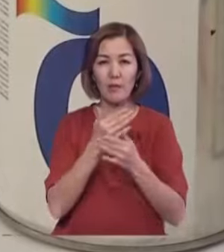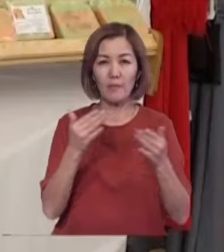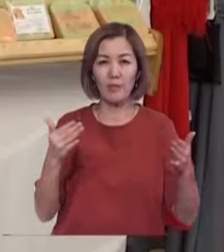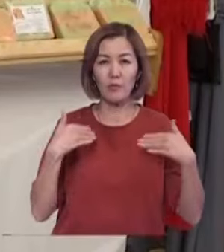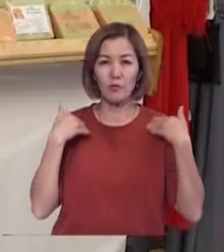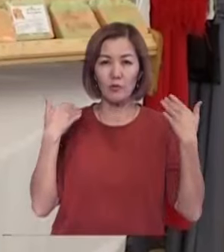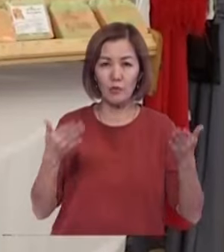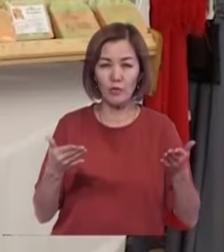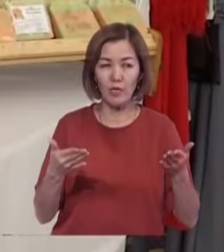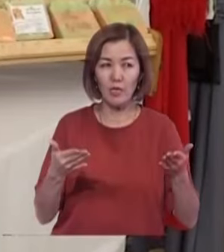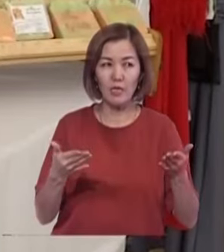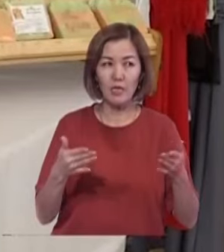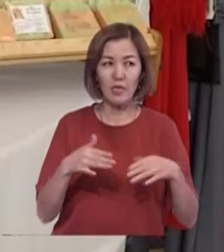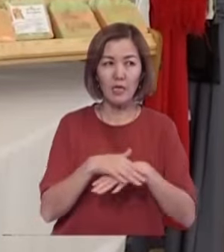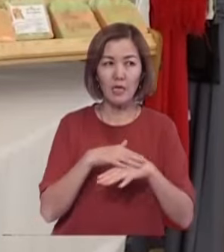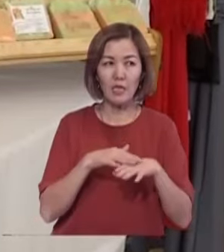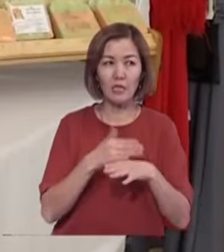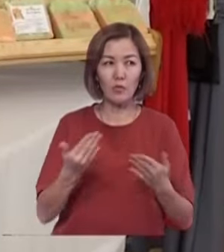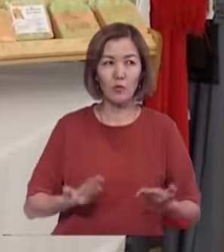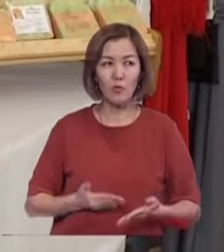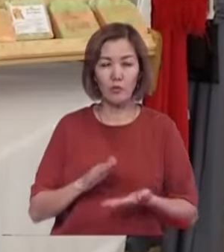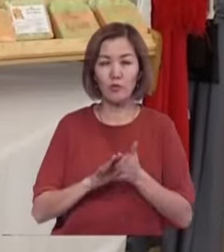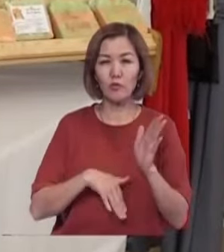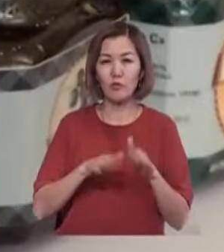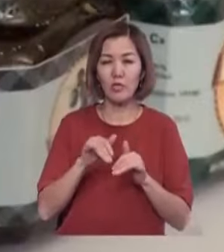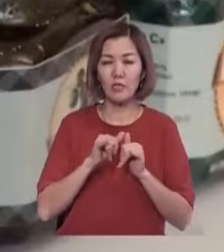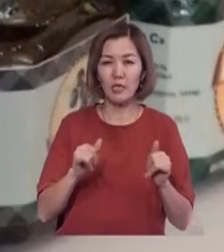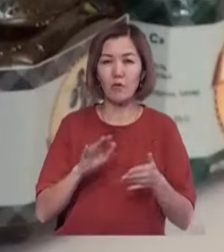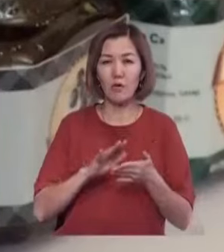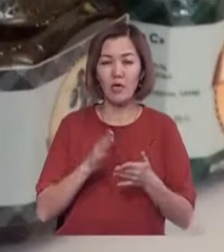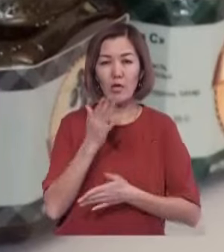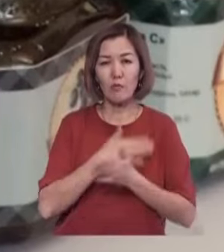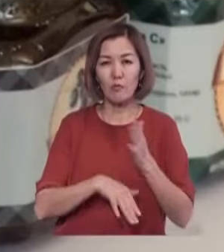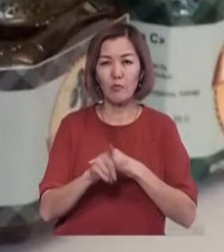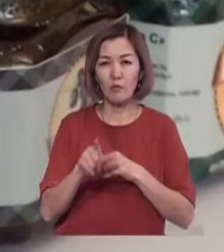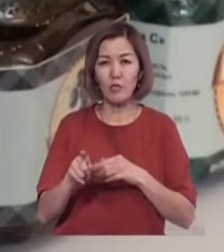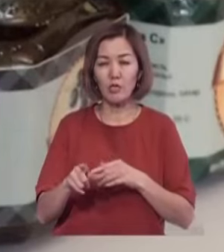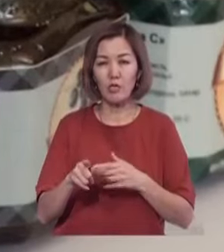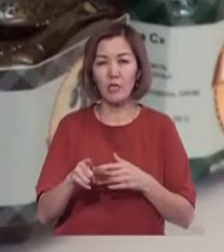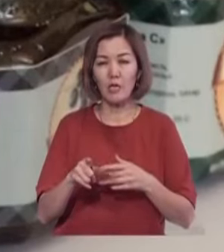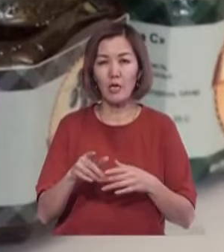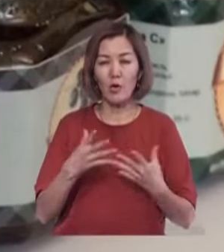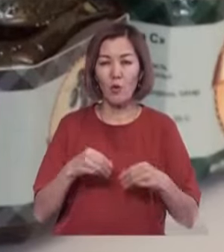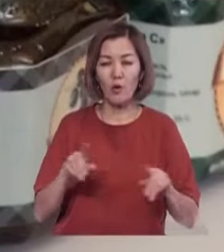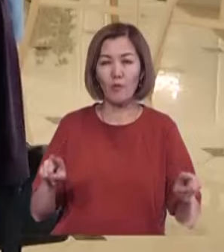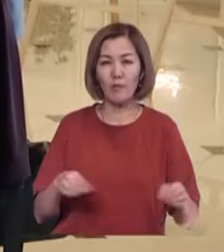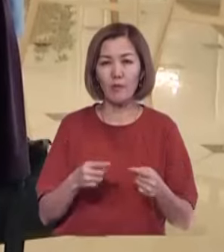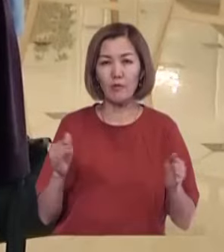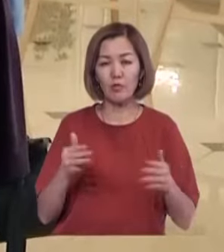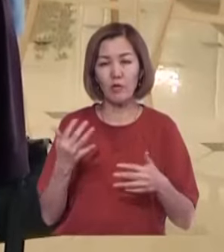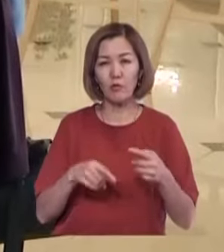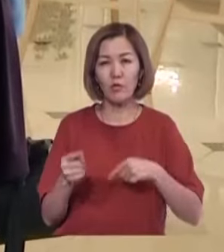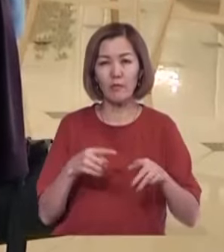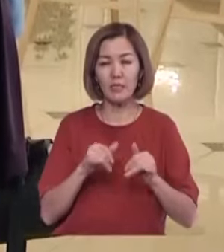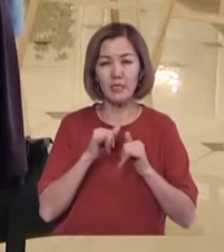көпшілік назарына ұсынылды. Халықтың өмір сүру сапасын жақсартуға, мүмкіндігі шектеулі азаматтардың ортаға бейімделуіне, шағын және орта